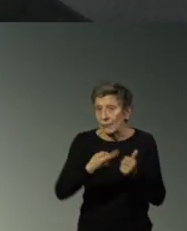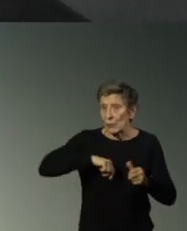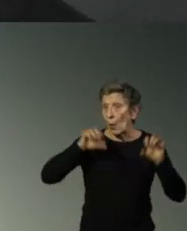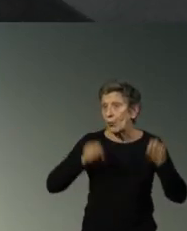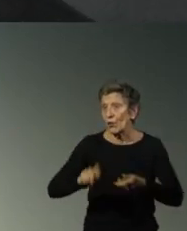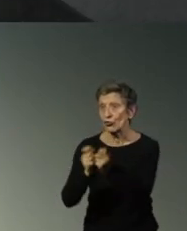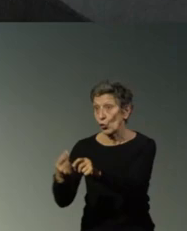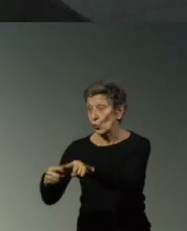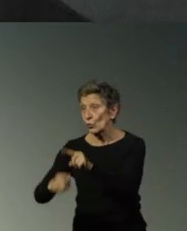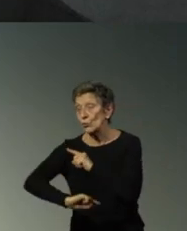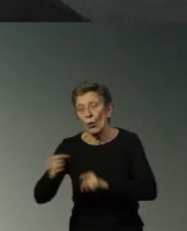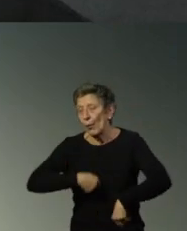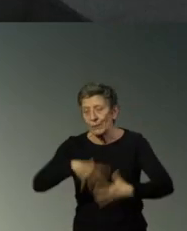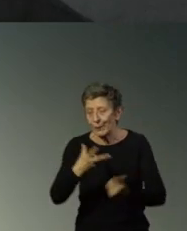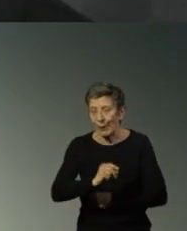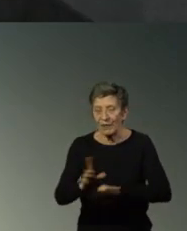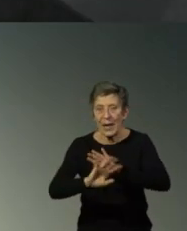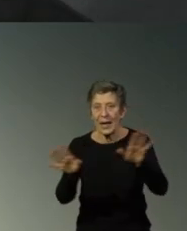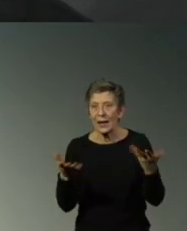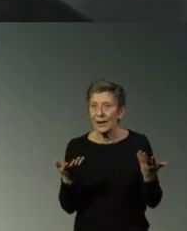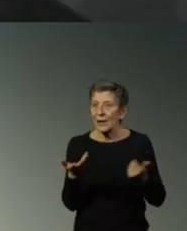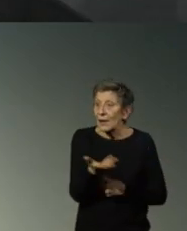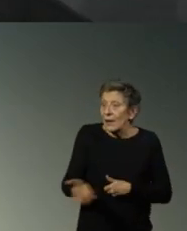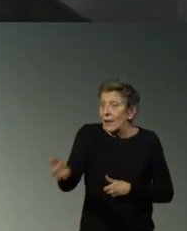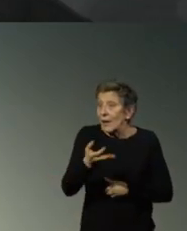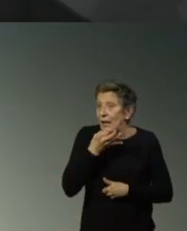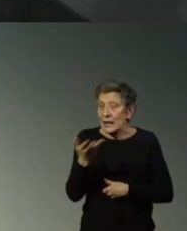bref, je passe. Et qui disent, oui, mais par exemple, dans